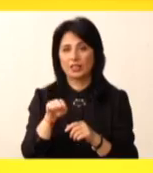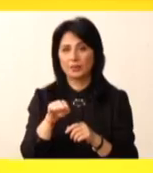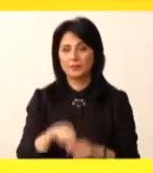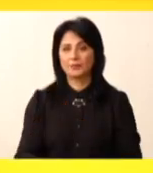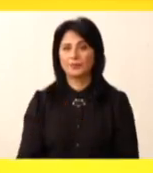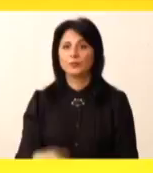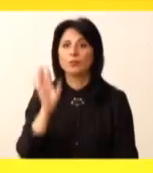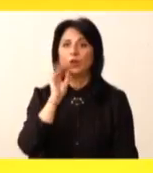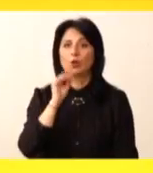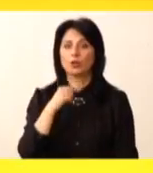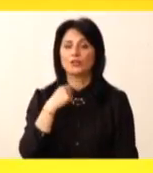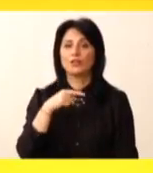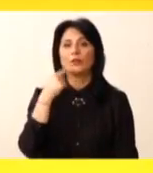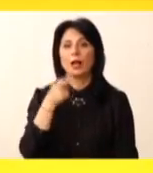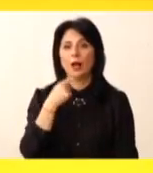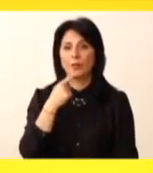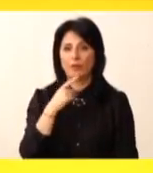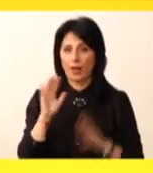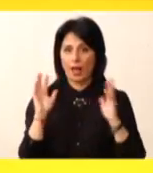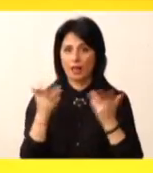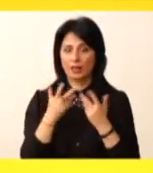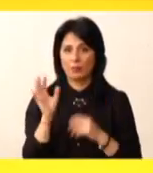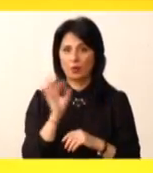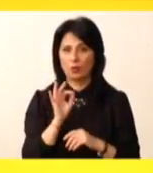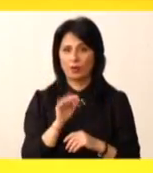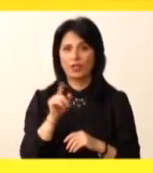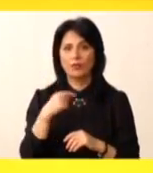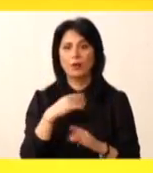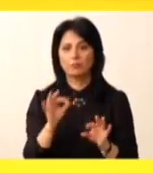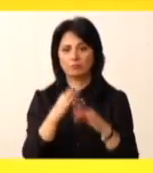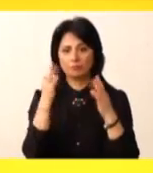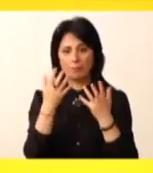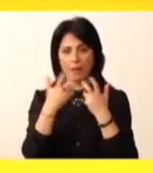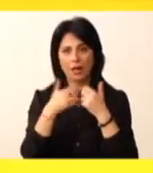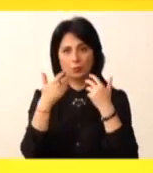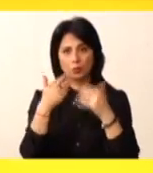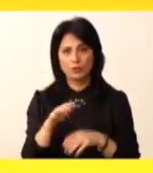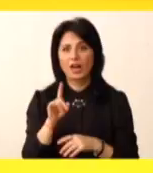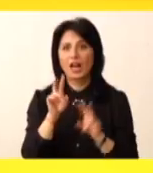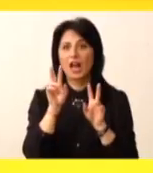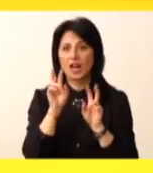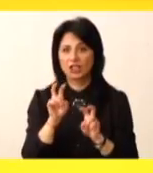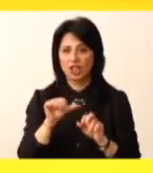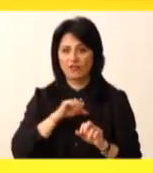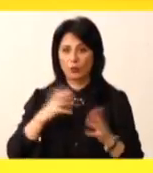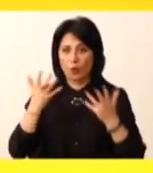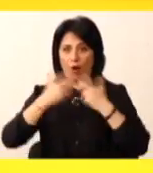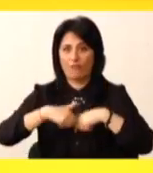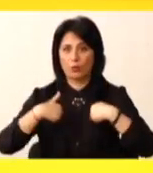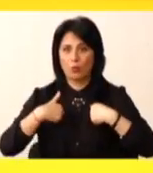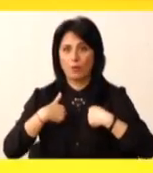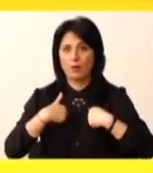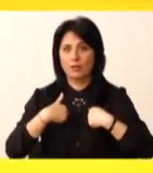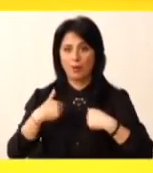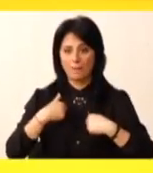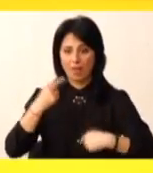ანუ, როდესაც ჩვენ ვლაპარაკობთ ანთებაზე, თქვენ აგვიხსენით მექანიზმი, რას ნიშნავს აუტოიმუნური. ანუ,